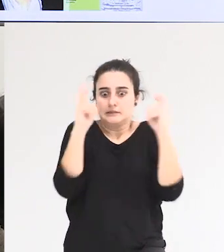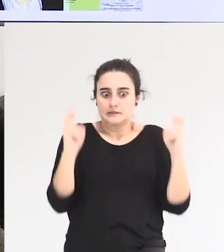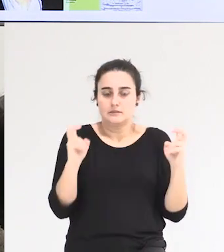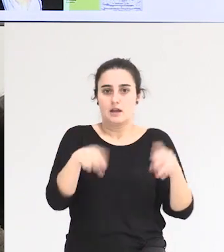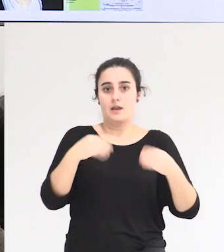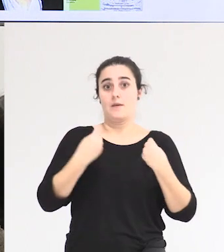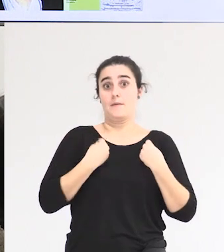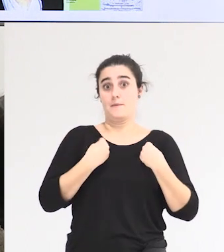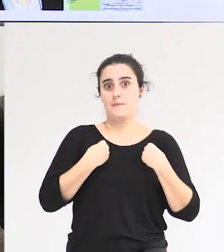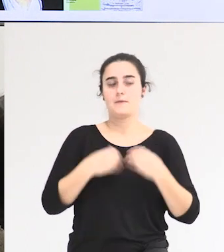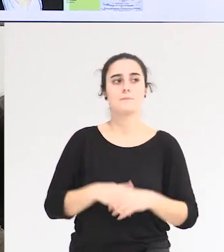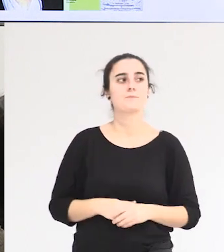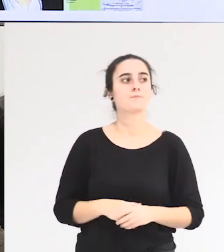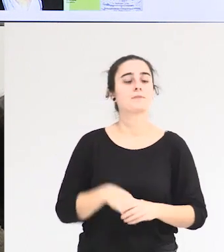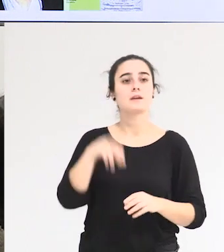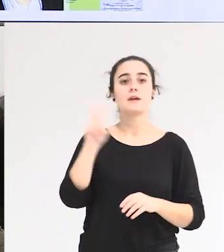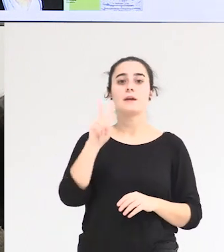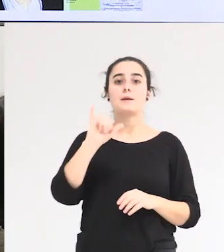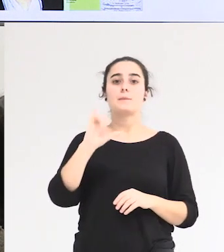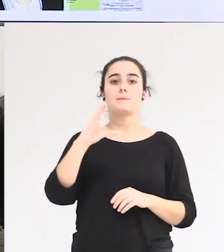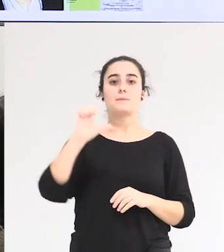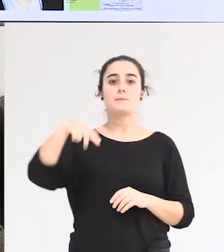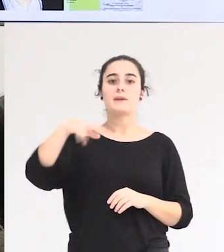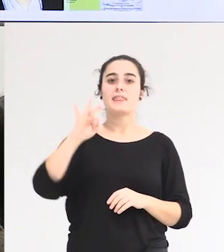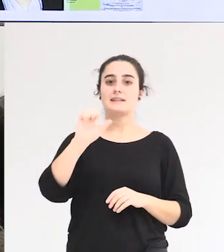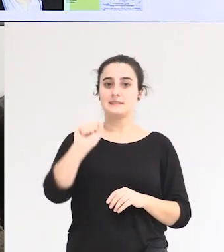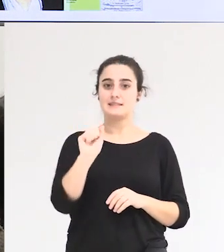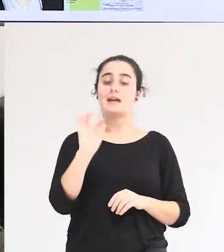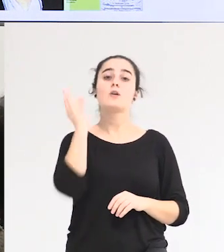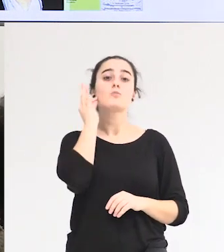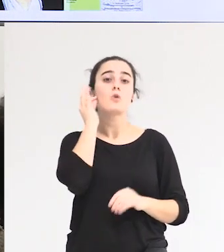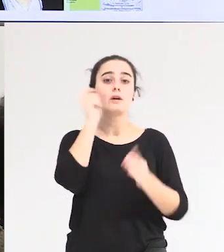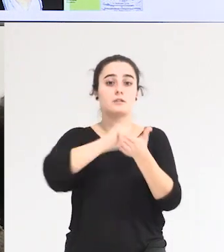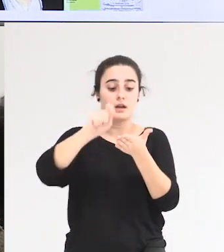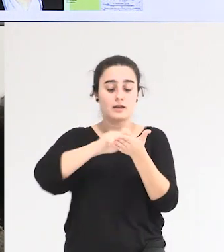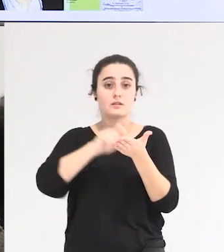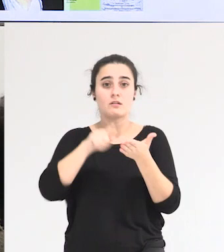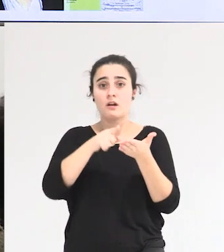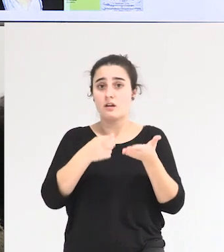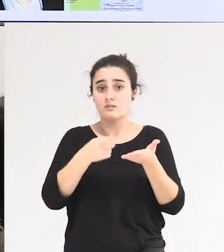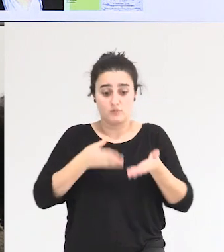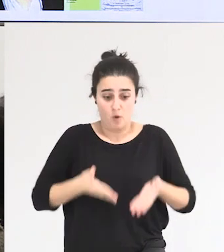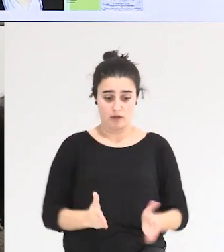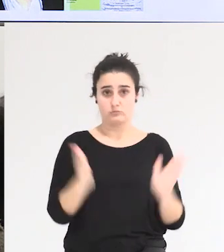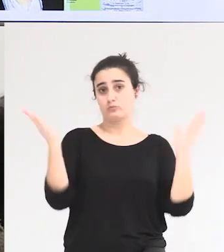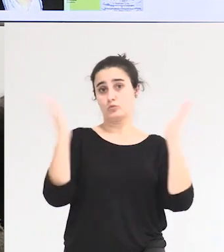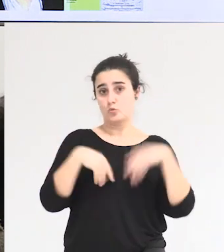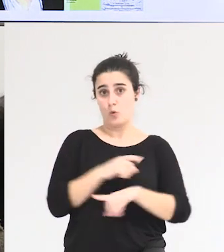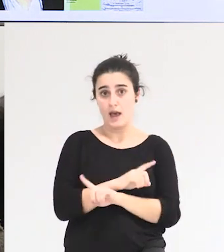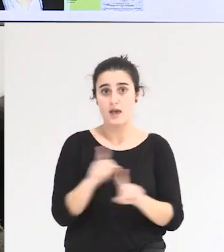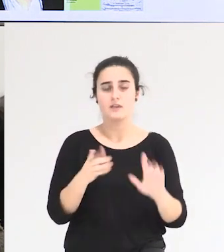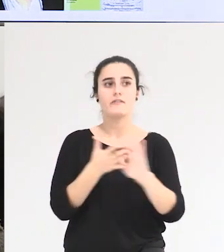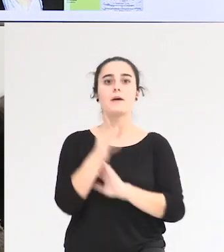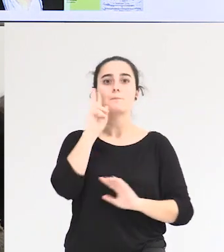literaturan ere Vicenta Mogel baldin bada lehenengo emakume idazlea, berak ere ez zuen umerik izan, ez? Ordan, bueno, ikusten